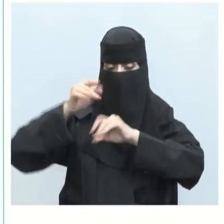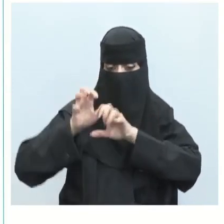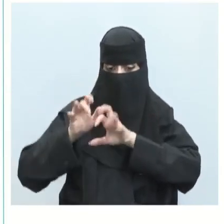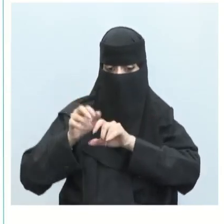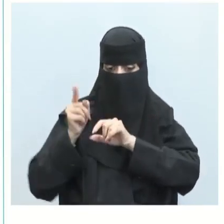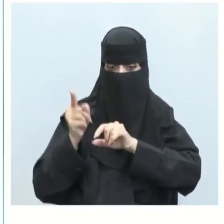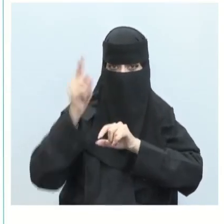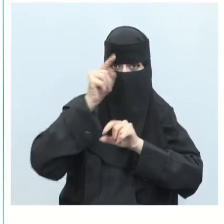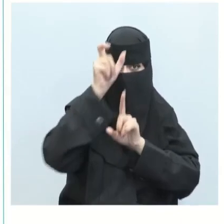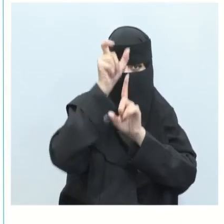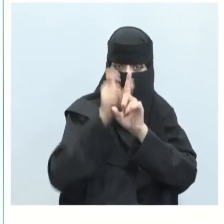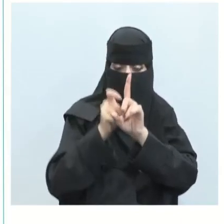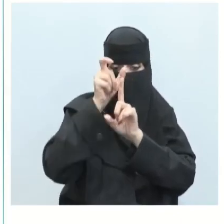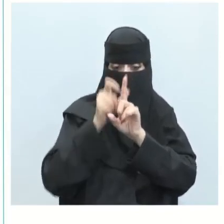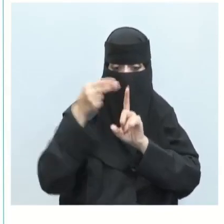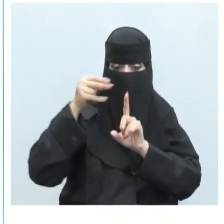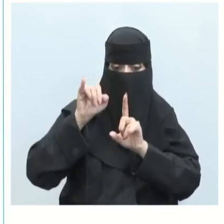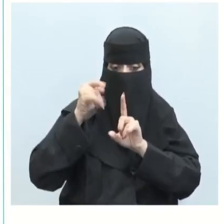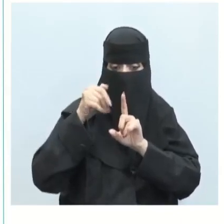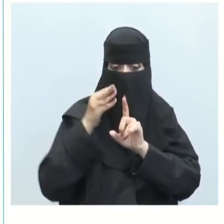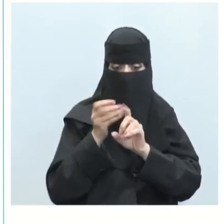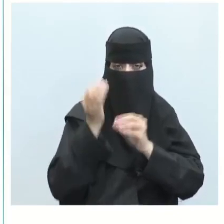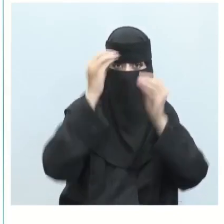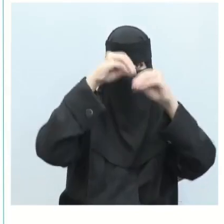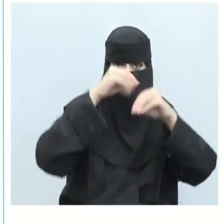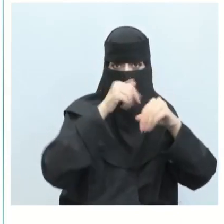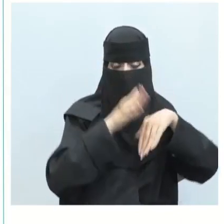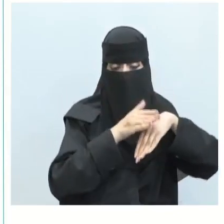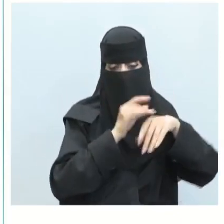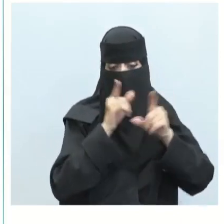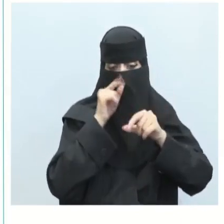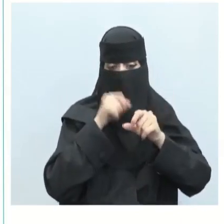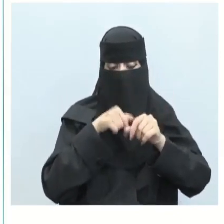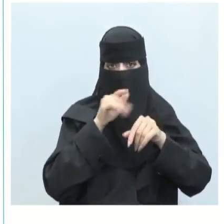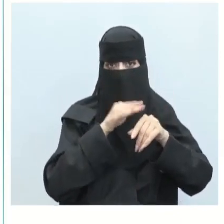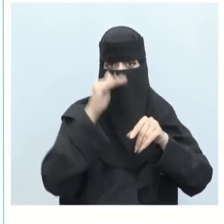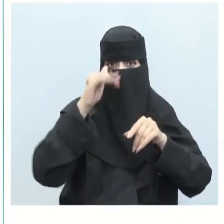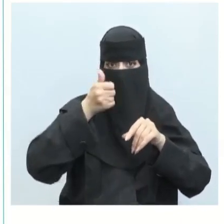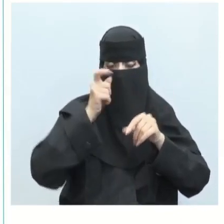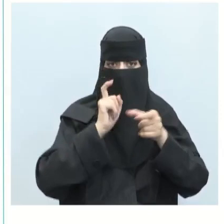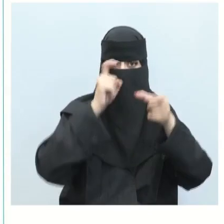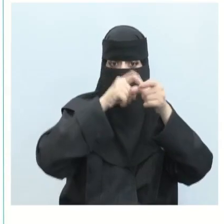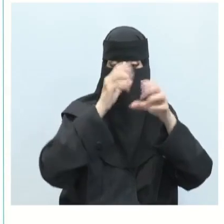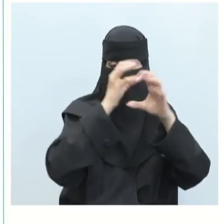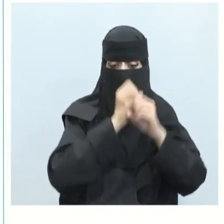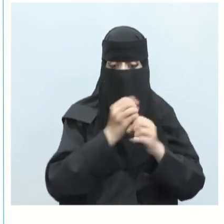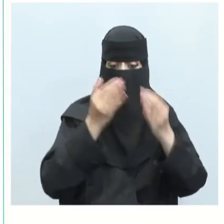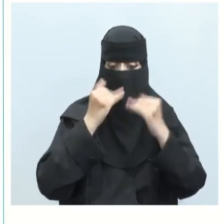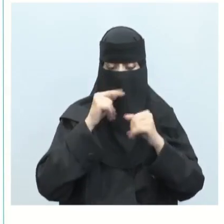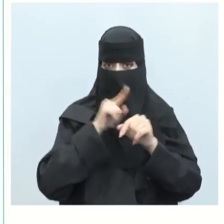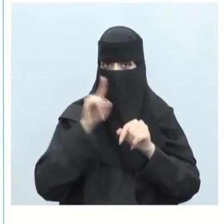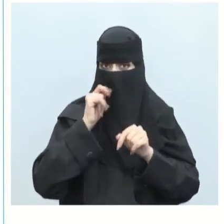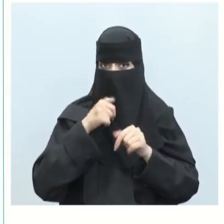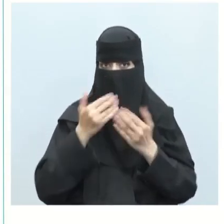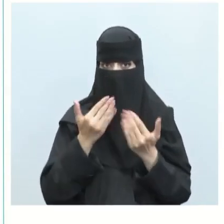بي ان سيكون المستخدم وطريقه عند اتصاله بالانترنت سيكون وصوله امن ولن